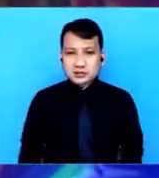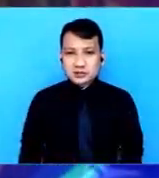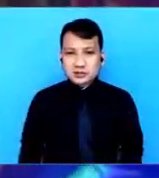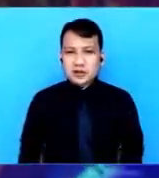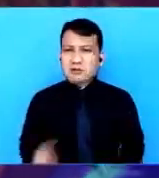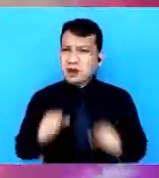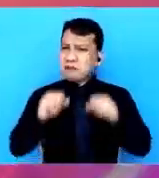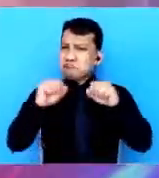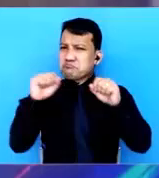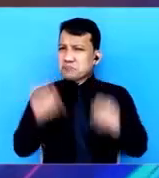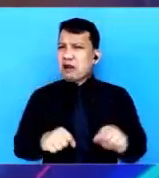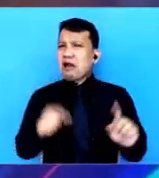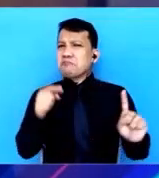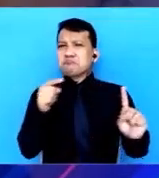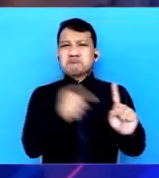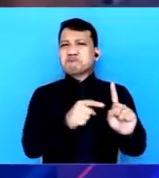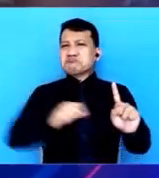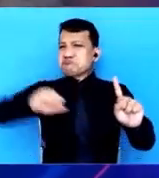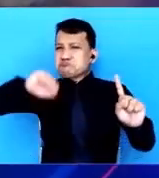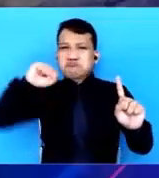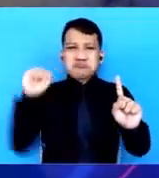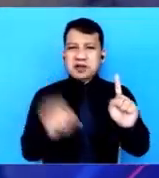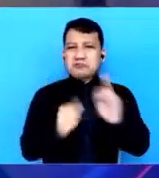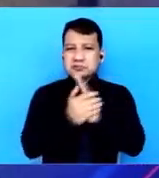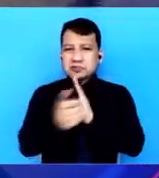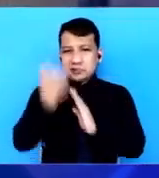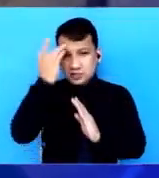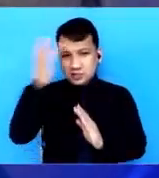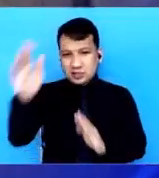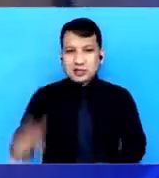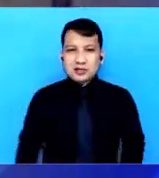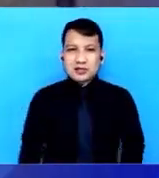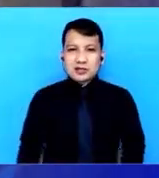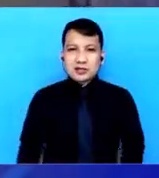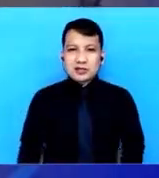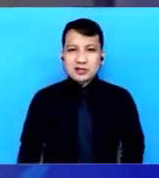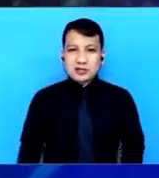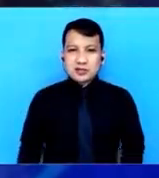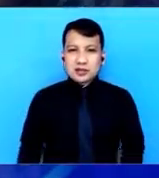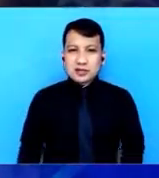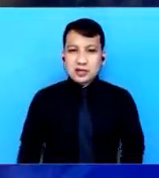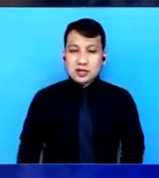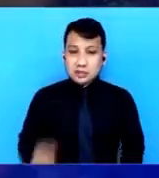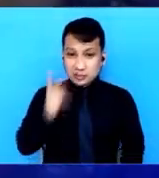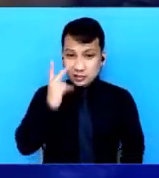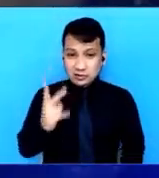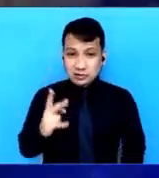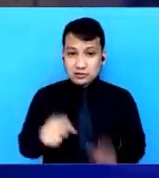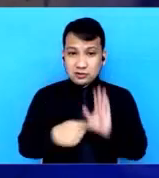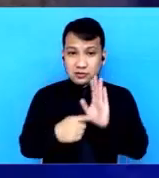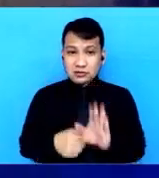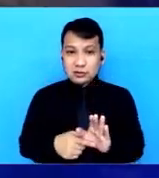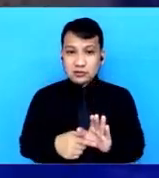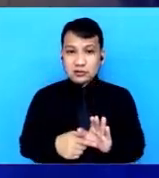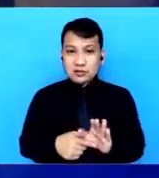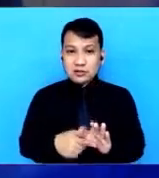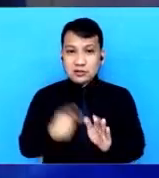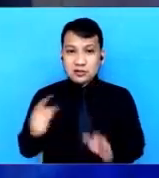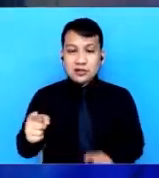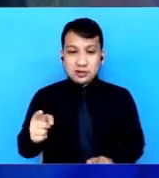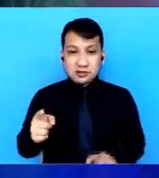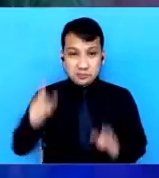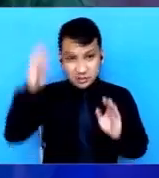kayang-kaya ni Melvin. Saan maganda ang ano? Pinakita rin niya sa amin ang ginawa niyang pang-cosplay na mask ni Iron